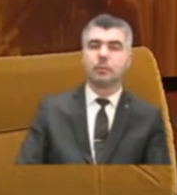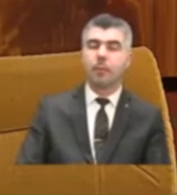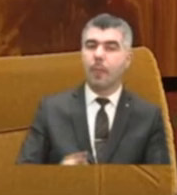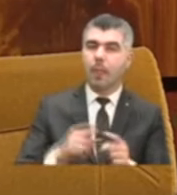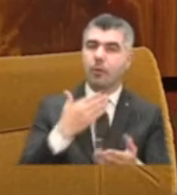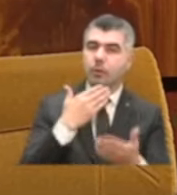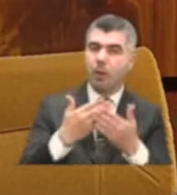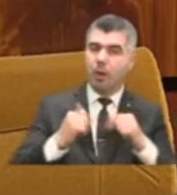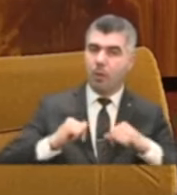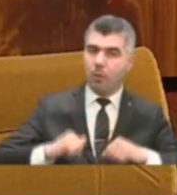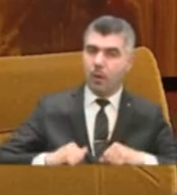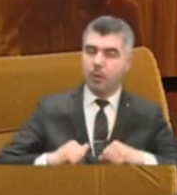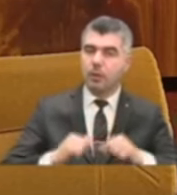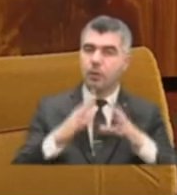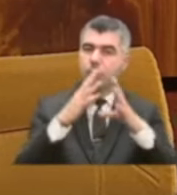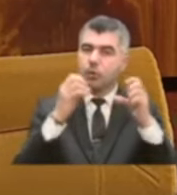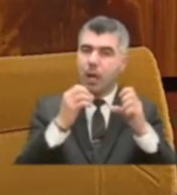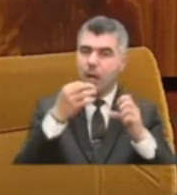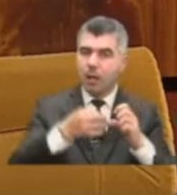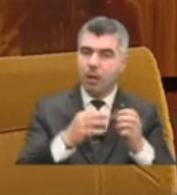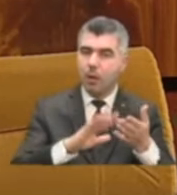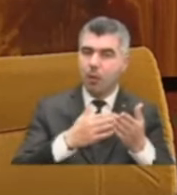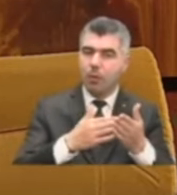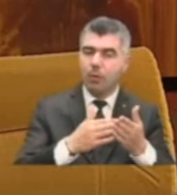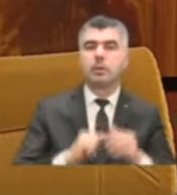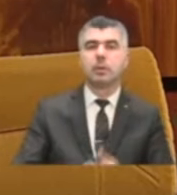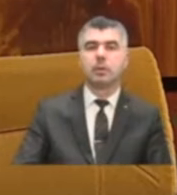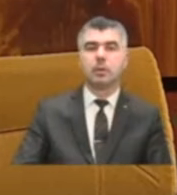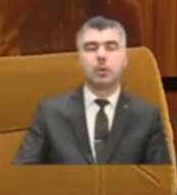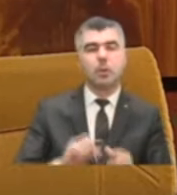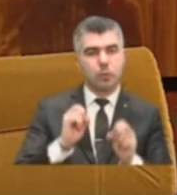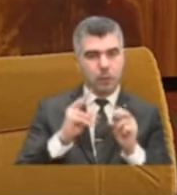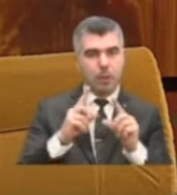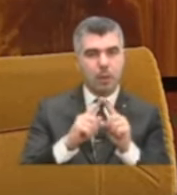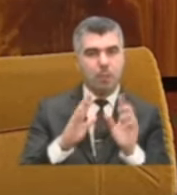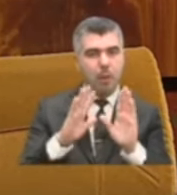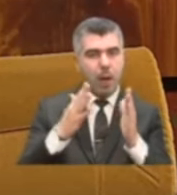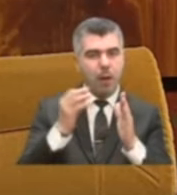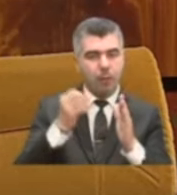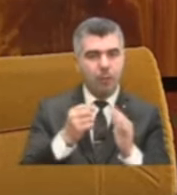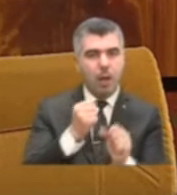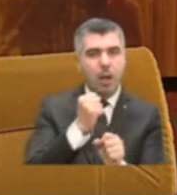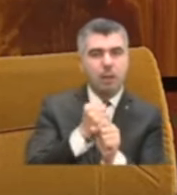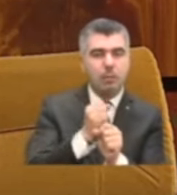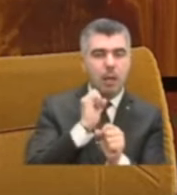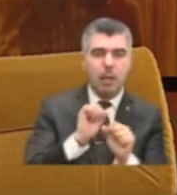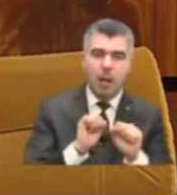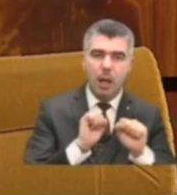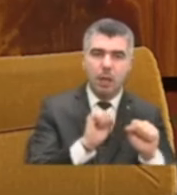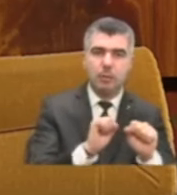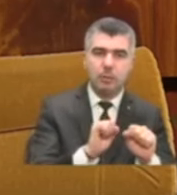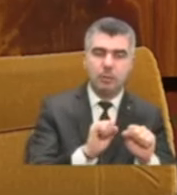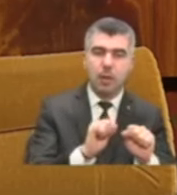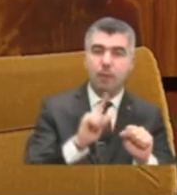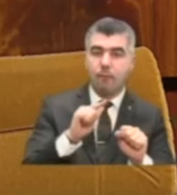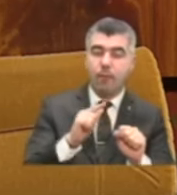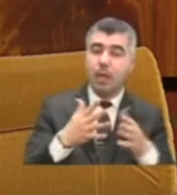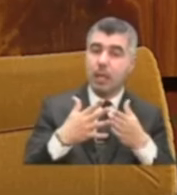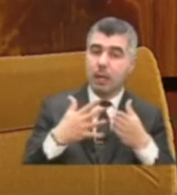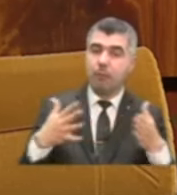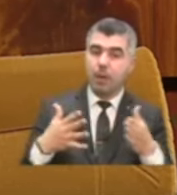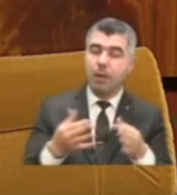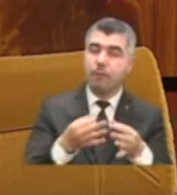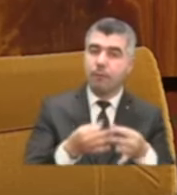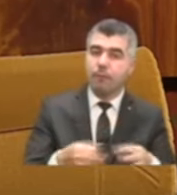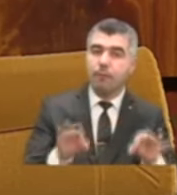شكرا السيدة الوزيرة على المعطيات القيمة اللي عطيتينا، وأكيد كنحييكم على المجهودات الكبيرة اللي كتقوموا بها في واحد القطاع اللي هو غني وقطاع اللي هو كبير اللي كيهم